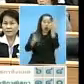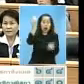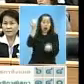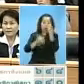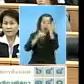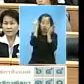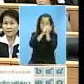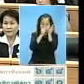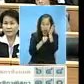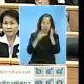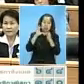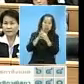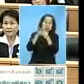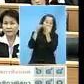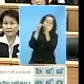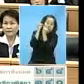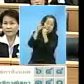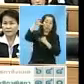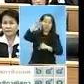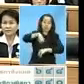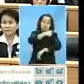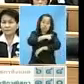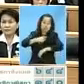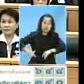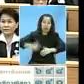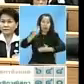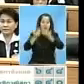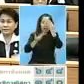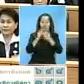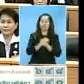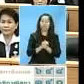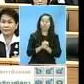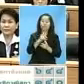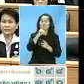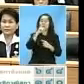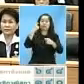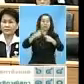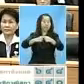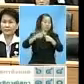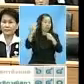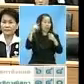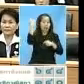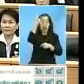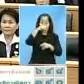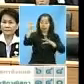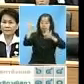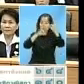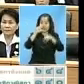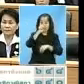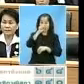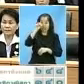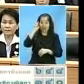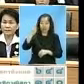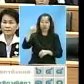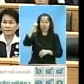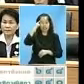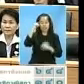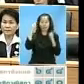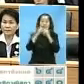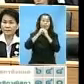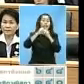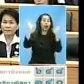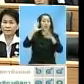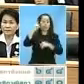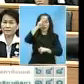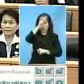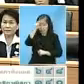ในเรื่องสถาบันผมว่าเรื่องนี้ไม่ยากครับผมมั่นใจนะครับใครก็ตามที่มาเป็นสสร.เขาไม่ยุ่งกับเรื่องหมวดสถาบันอยู่แล้ว